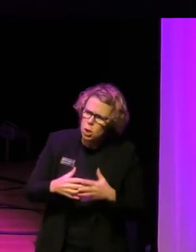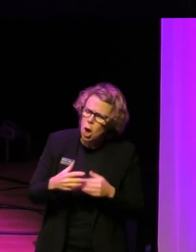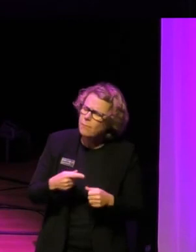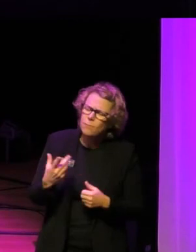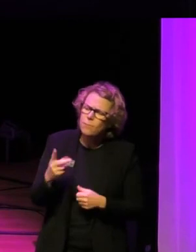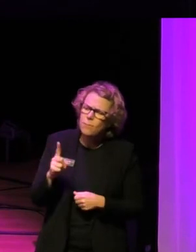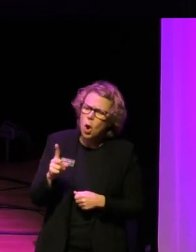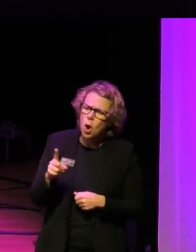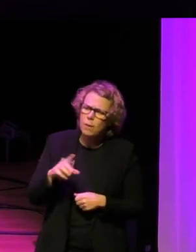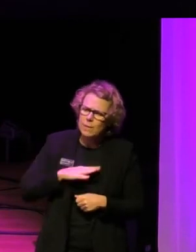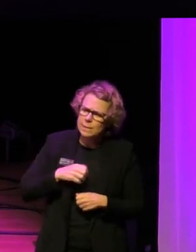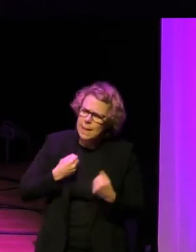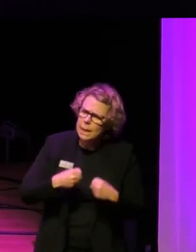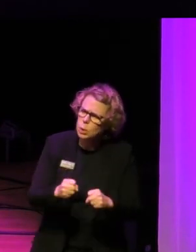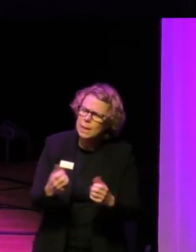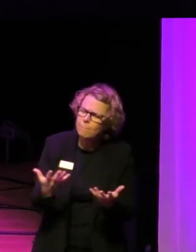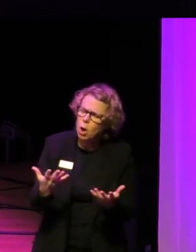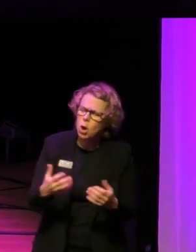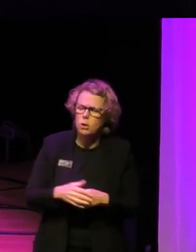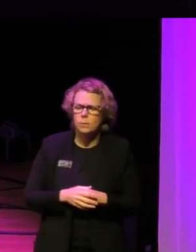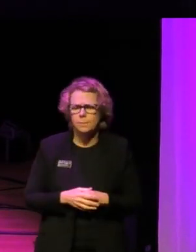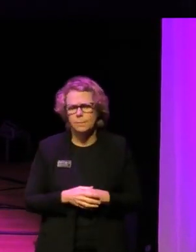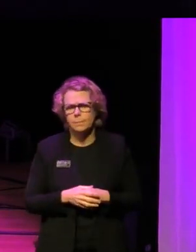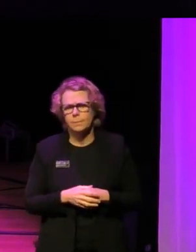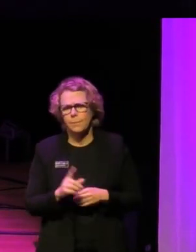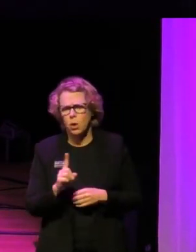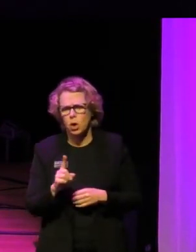Vart hittar ni styrkan? Liksom?